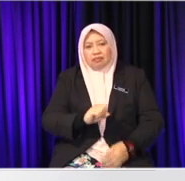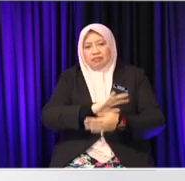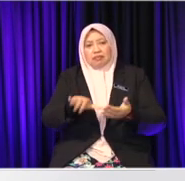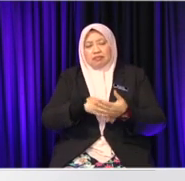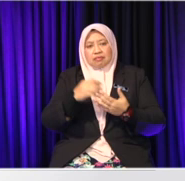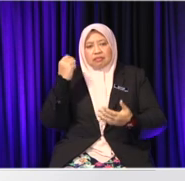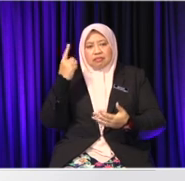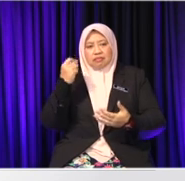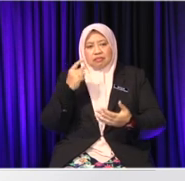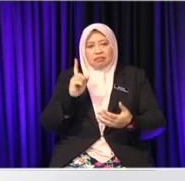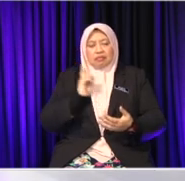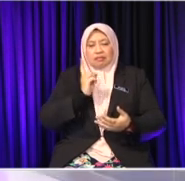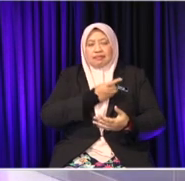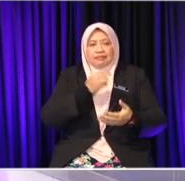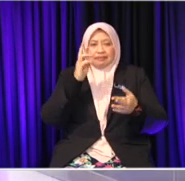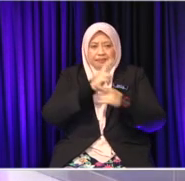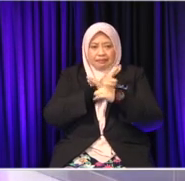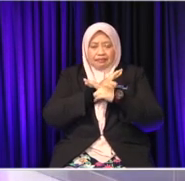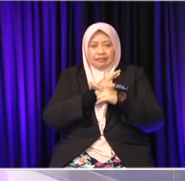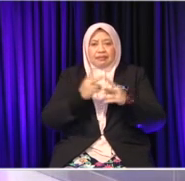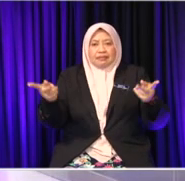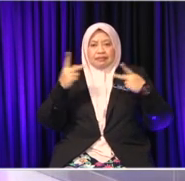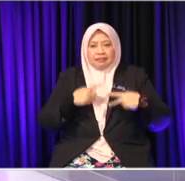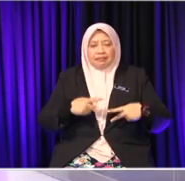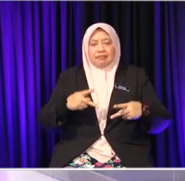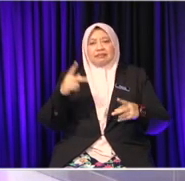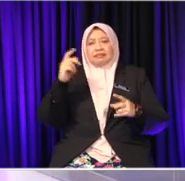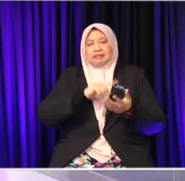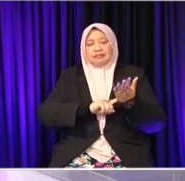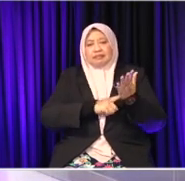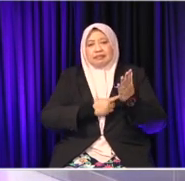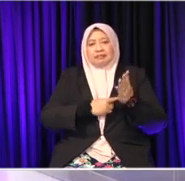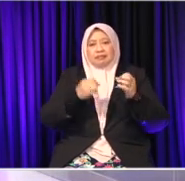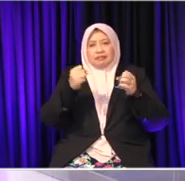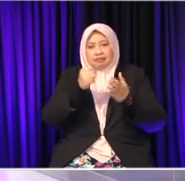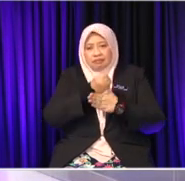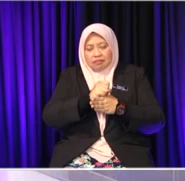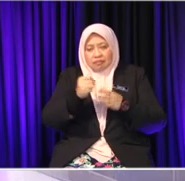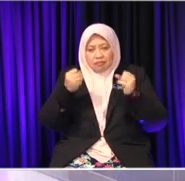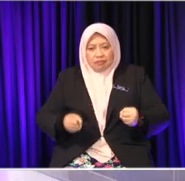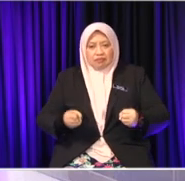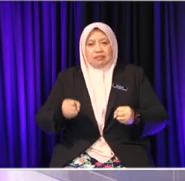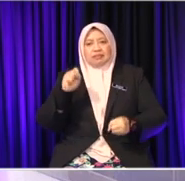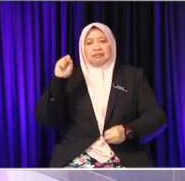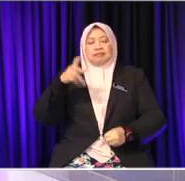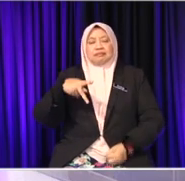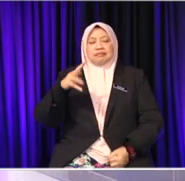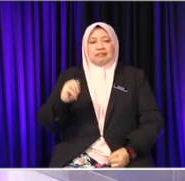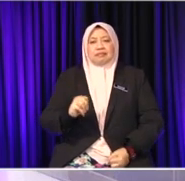sekarang kembali semula selepas ini di slot sukses SPM doglo-22